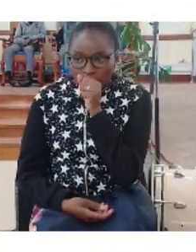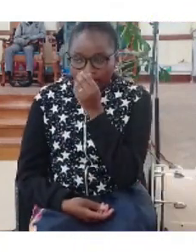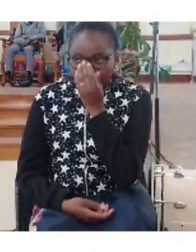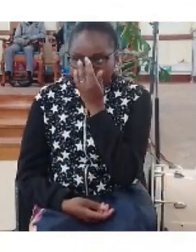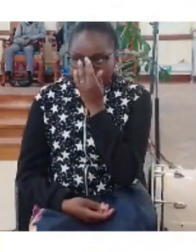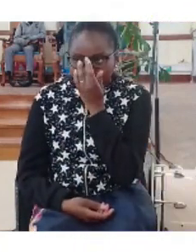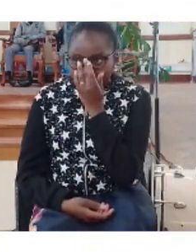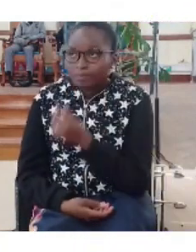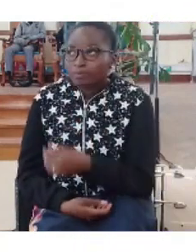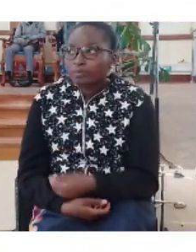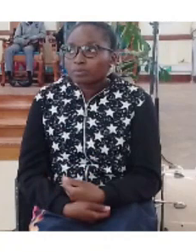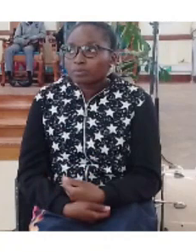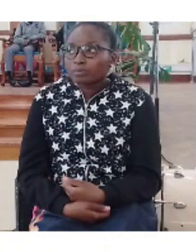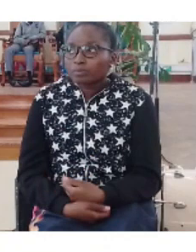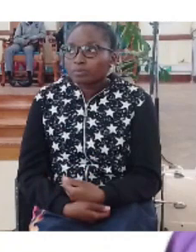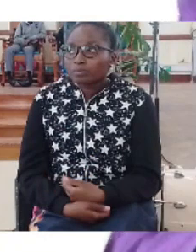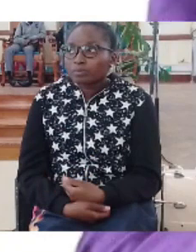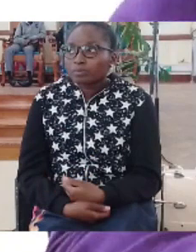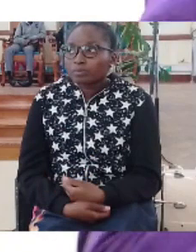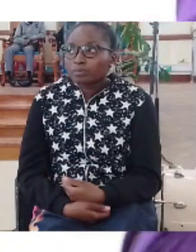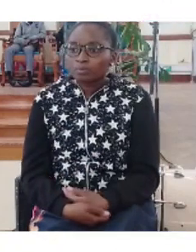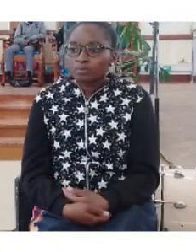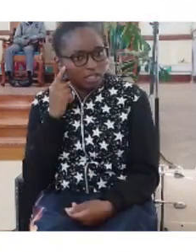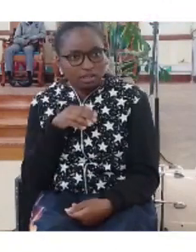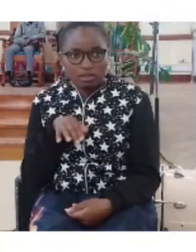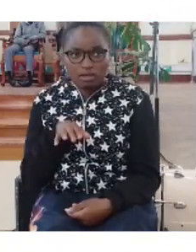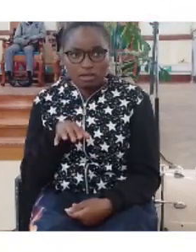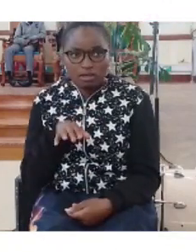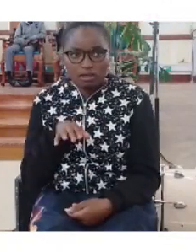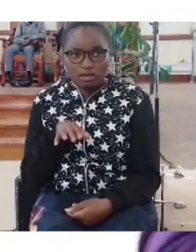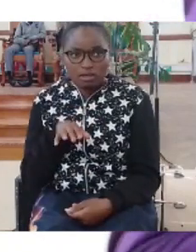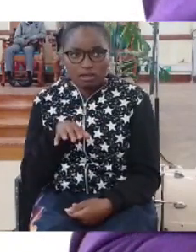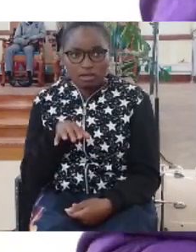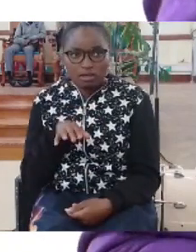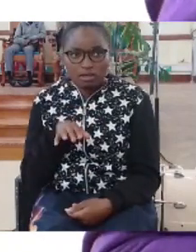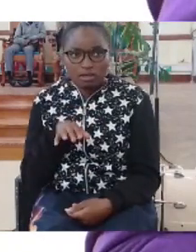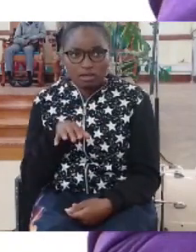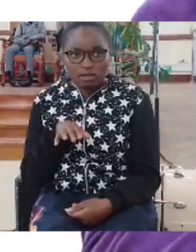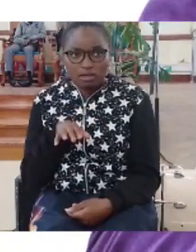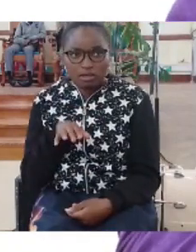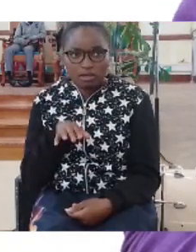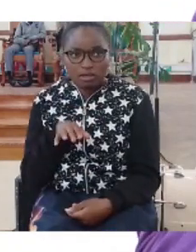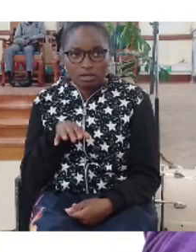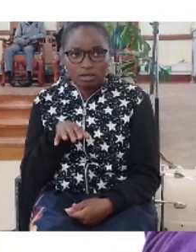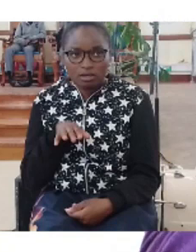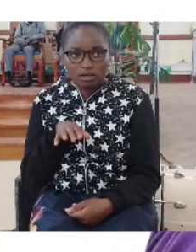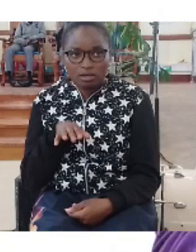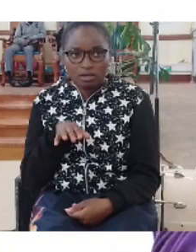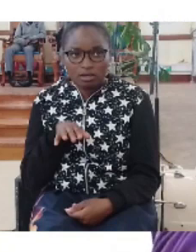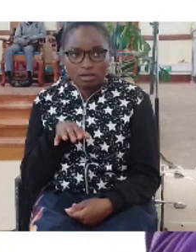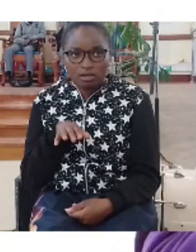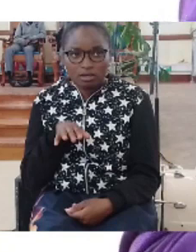mae. Na todo meshiria ine mao. Matirona Jesu. Madeko maroiga makiona goma.